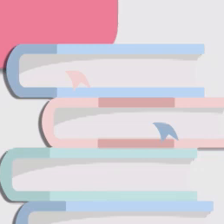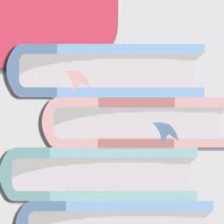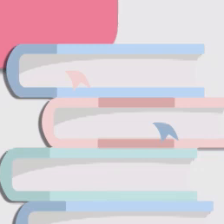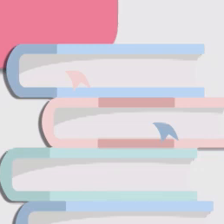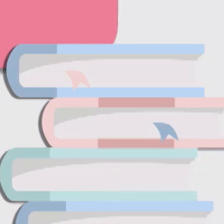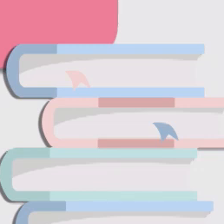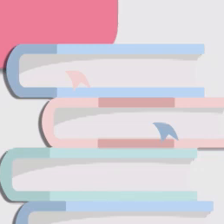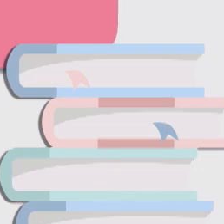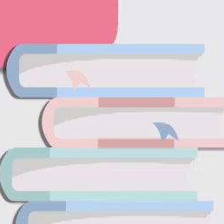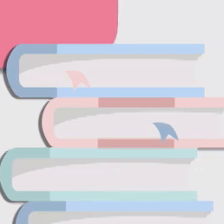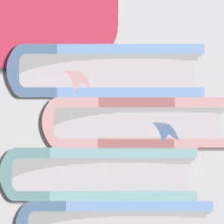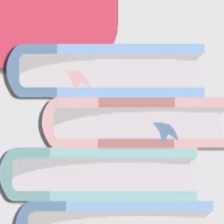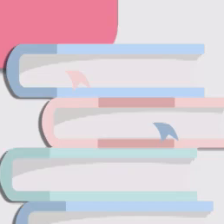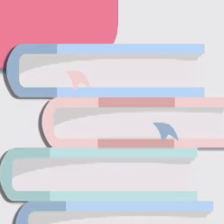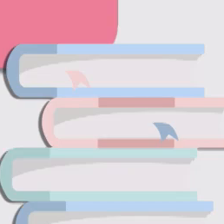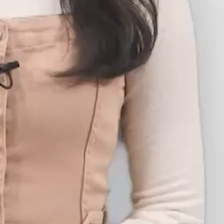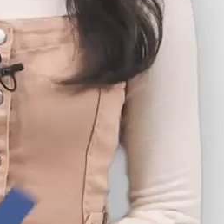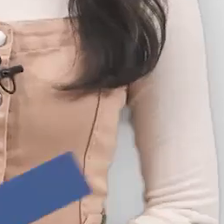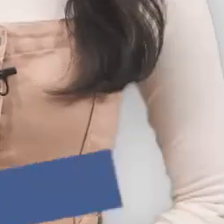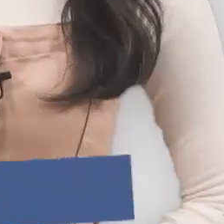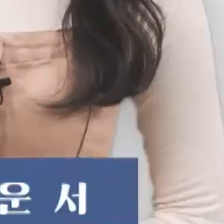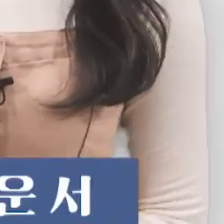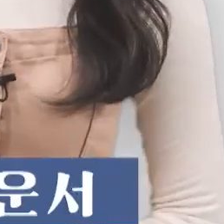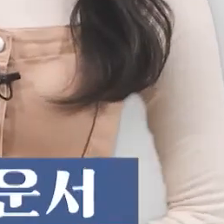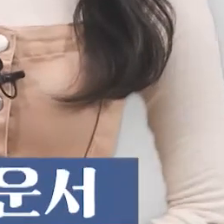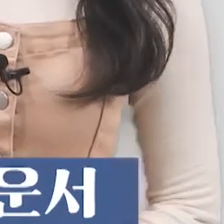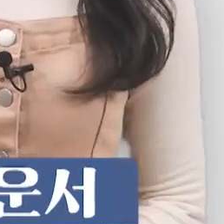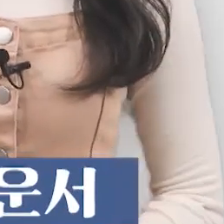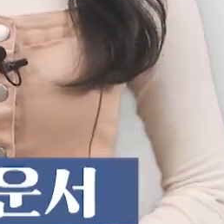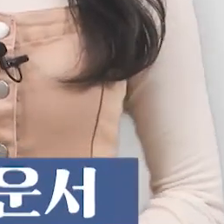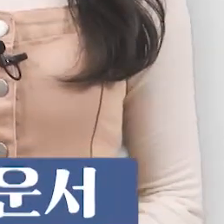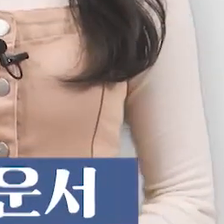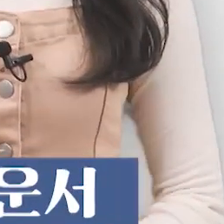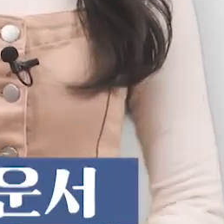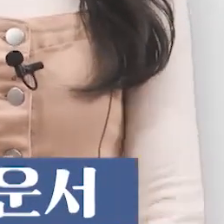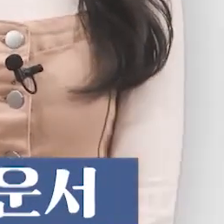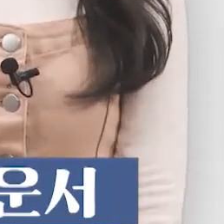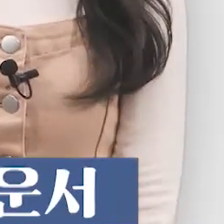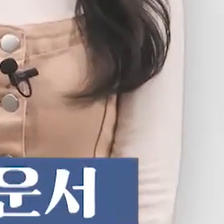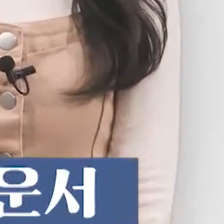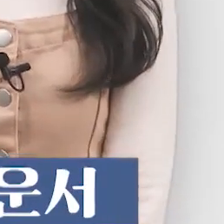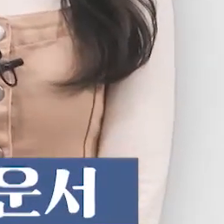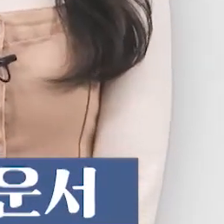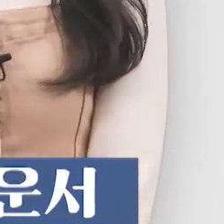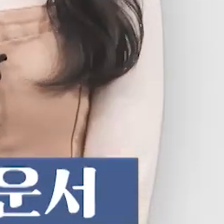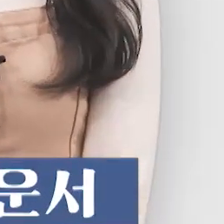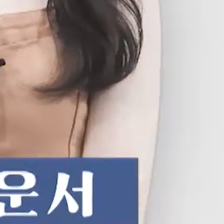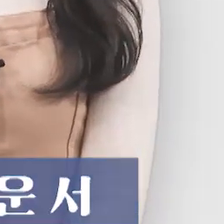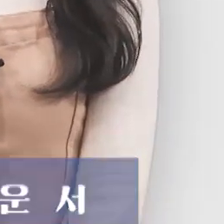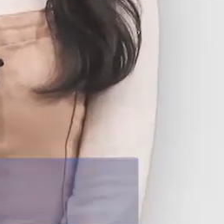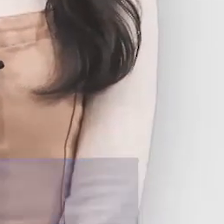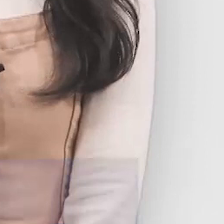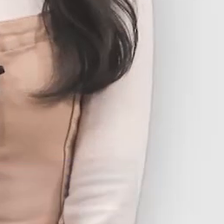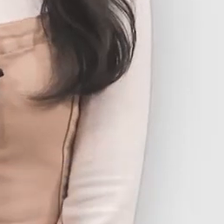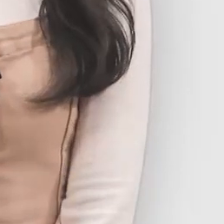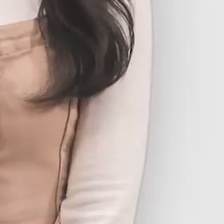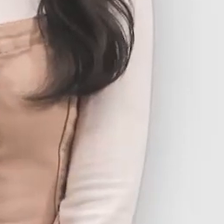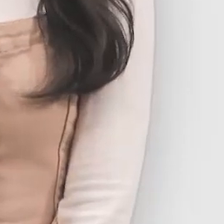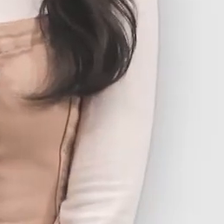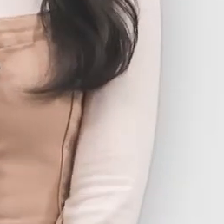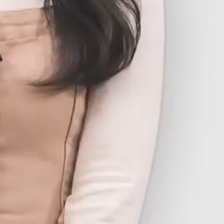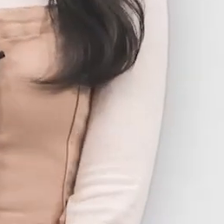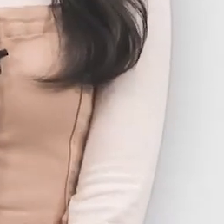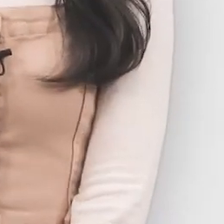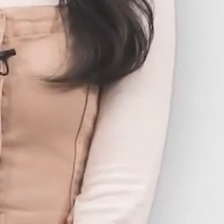하였는데 투표할 수 있을까요? 재외투표 기간 개시일인 2월 23일 전 귀국했거나 출국하지